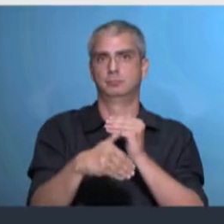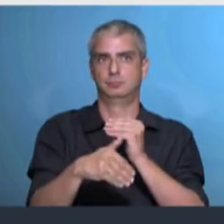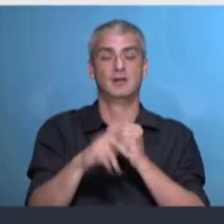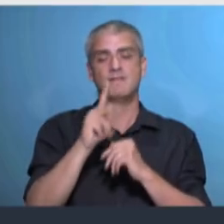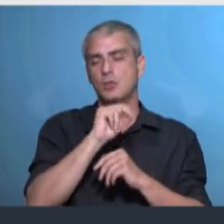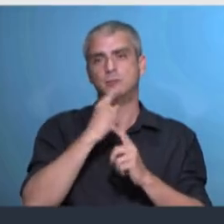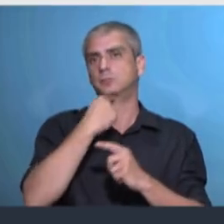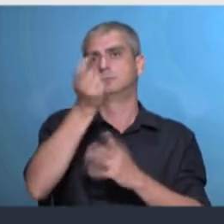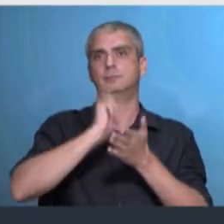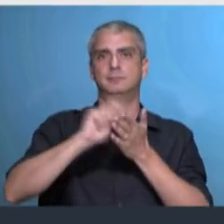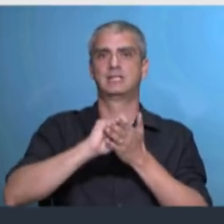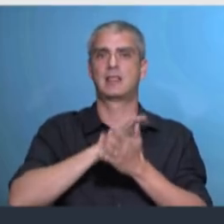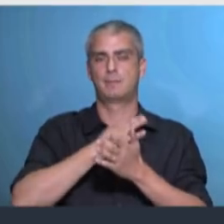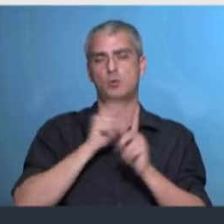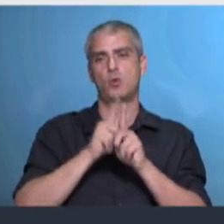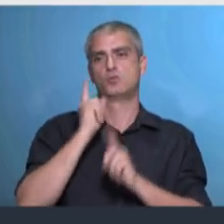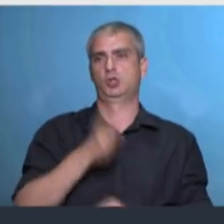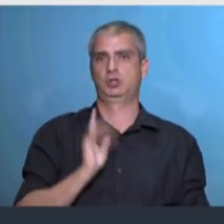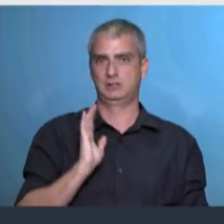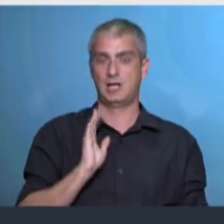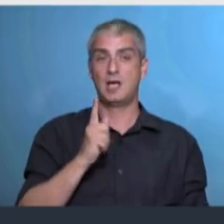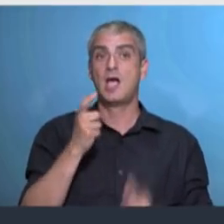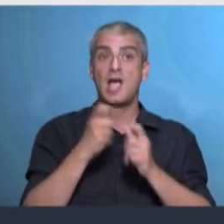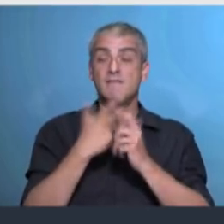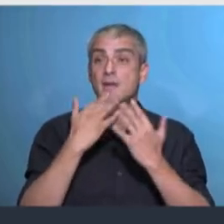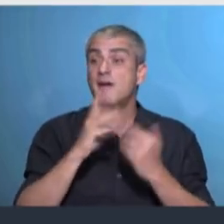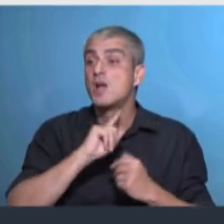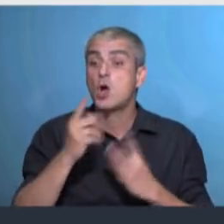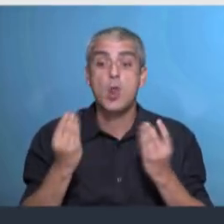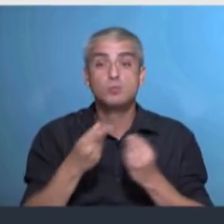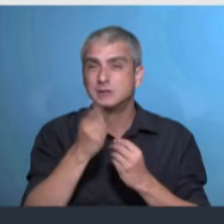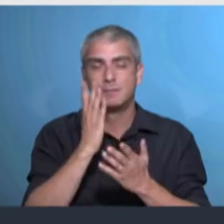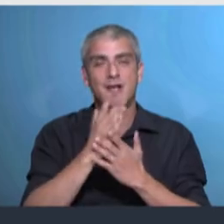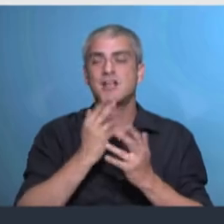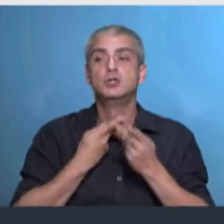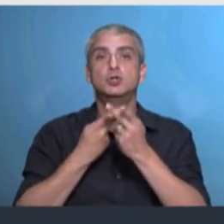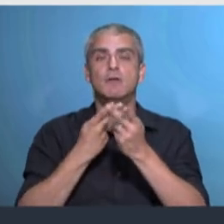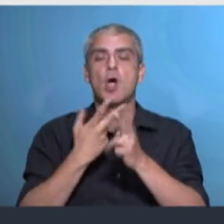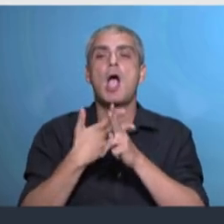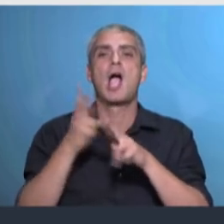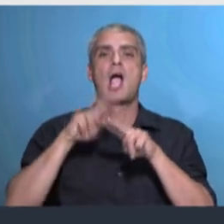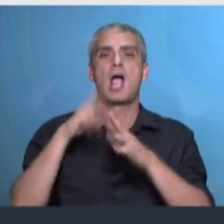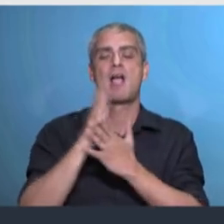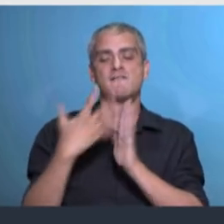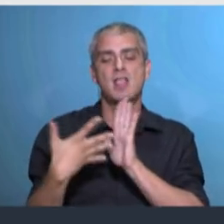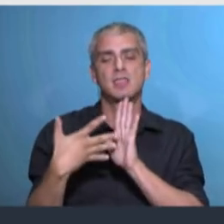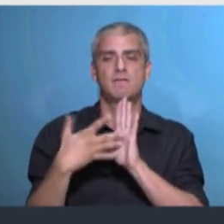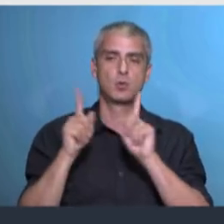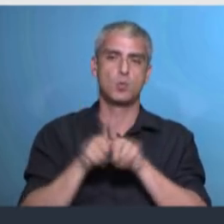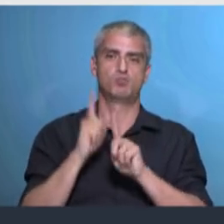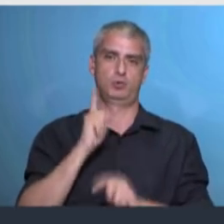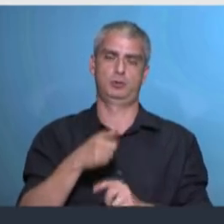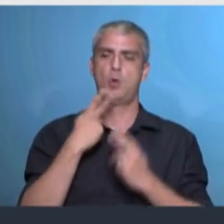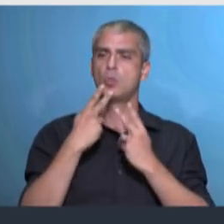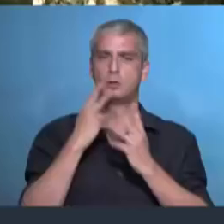והנושא דווח למשרד הבריאות כמתבקש. החברה מבהירה שכל מוצריה יוצאים לשיווק רק לאחר שנבדקו כנדרש,